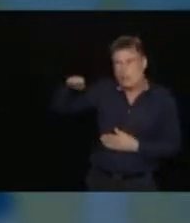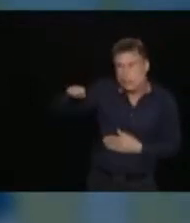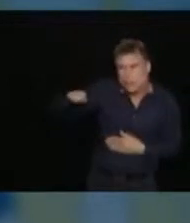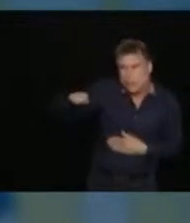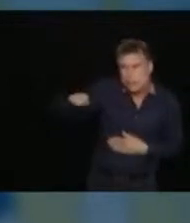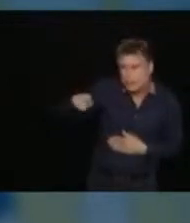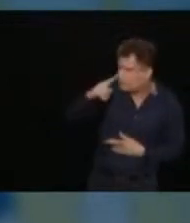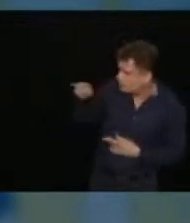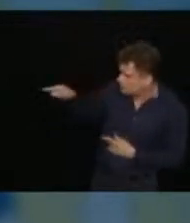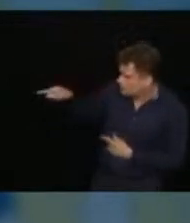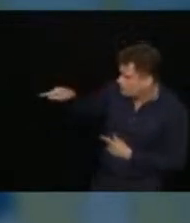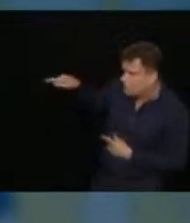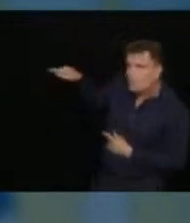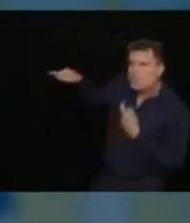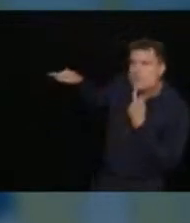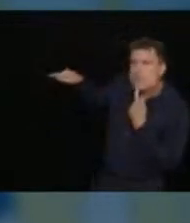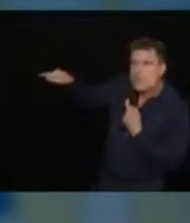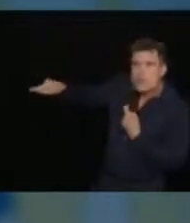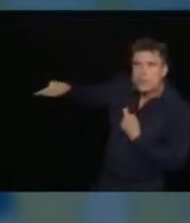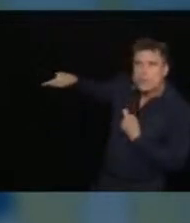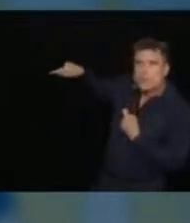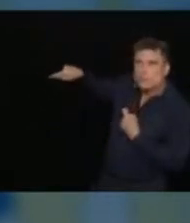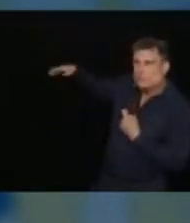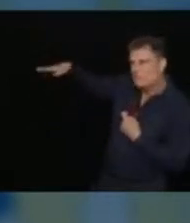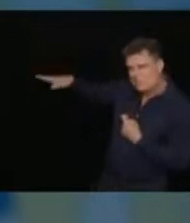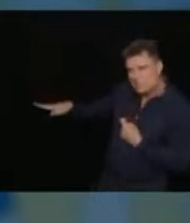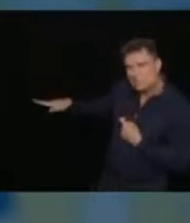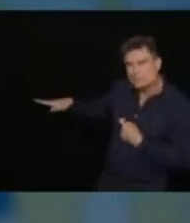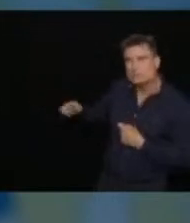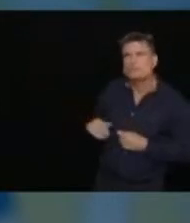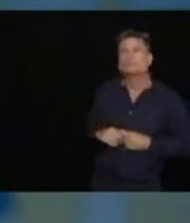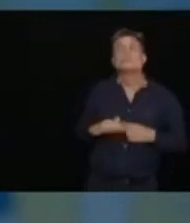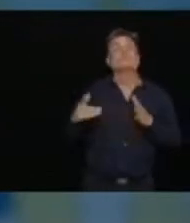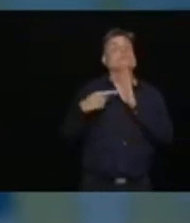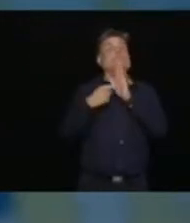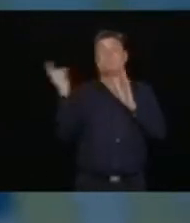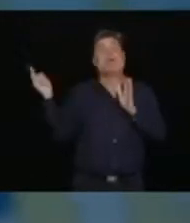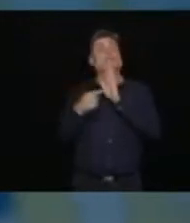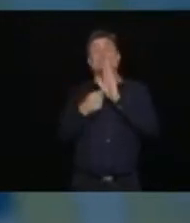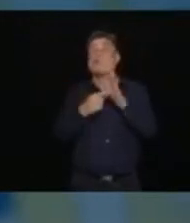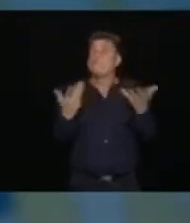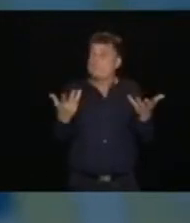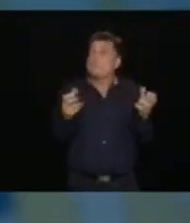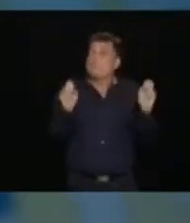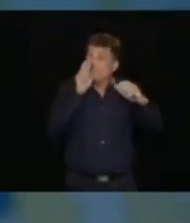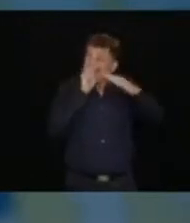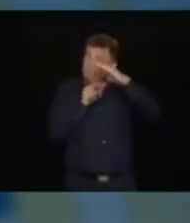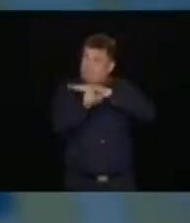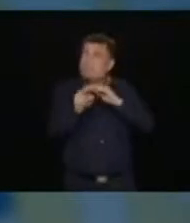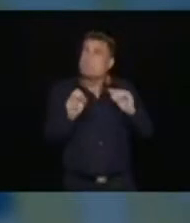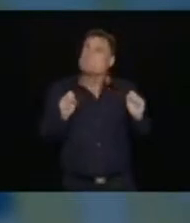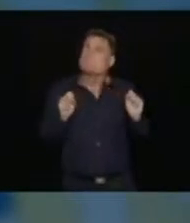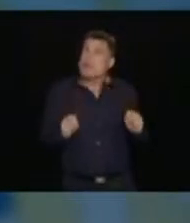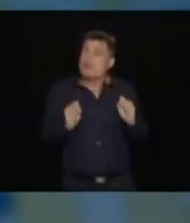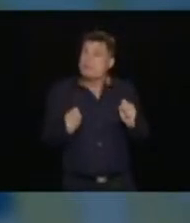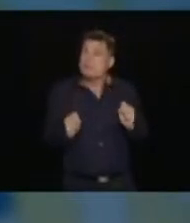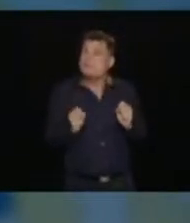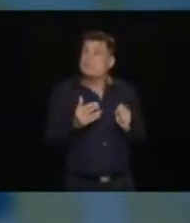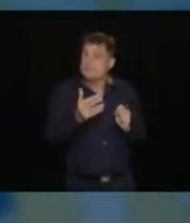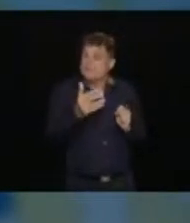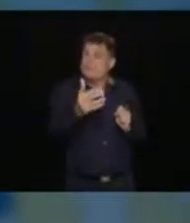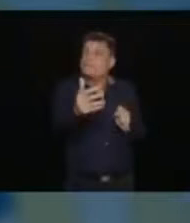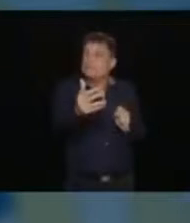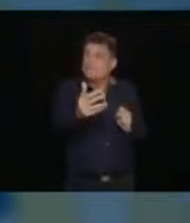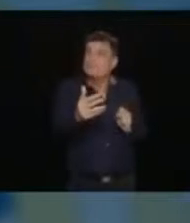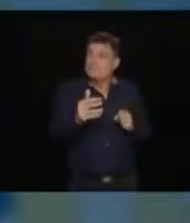触的人。 Have a possibility of having explosive growth in our outbreak here.